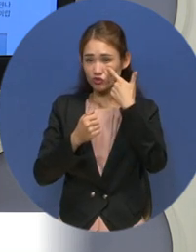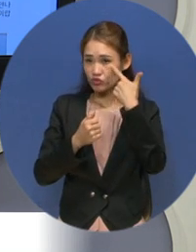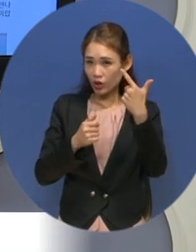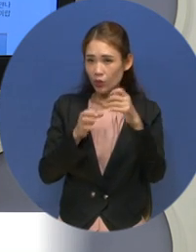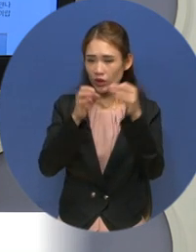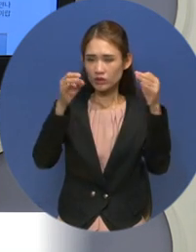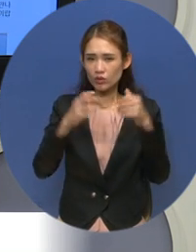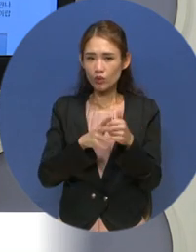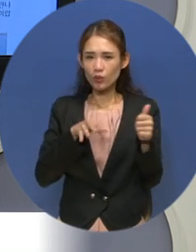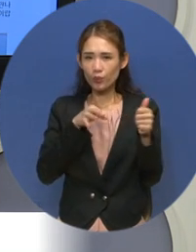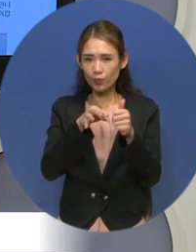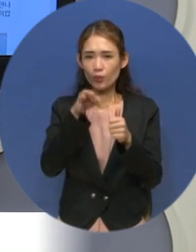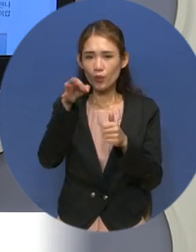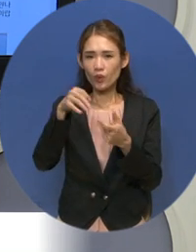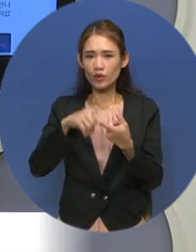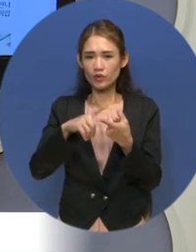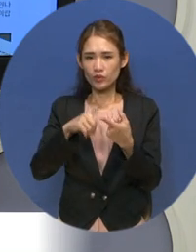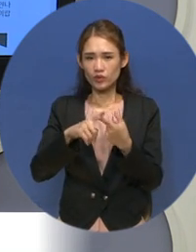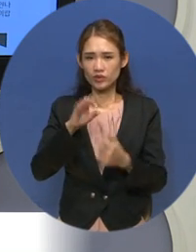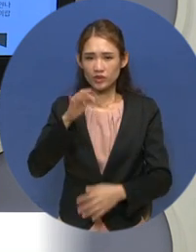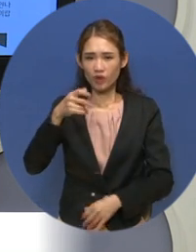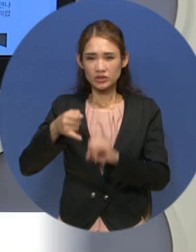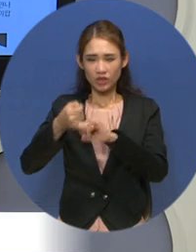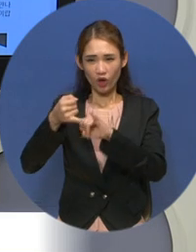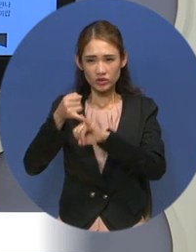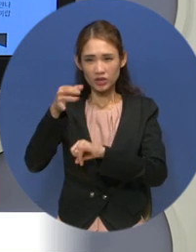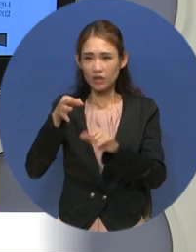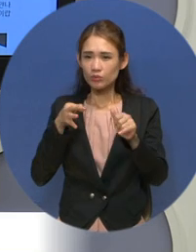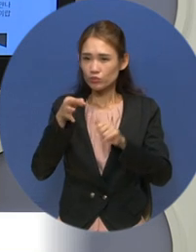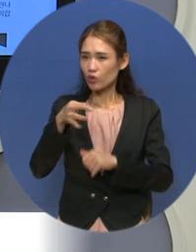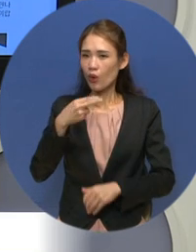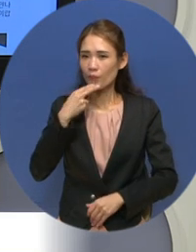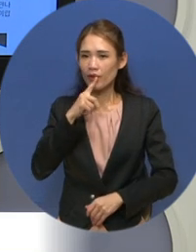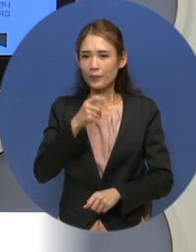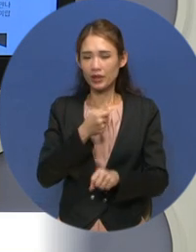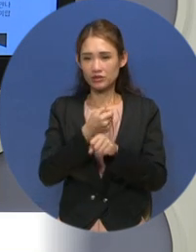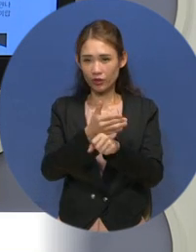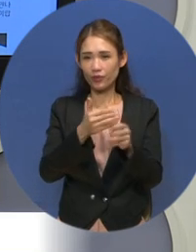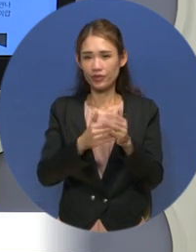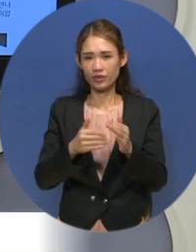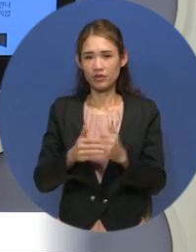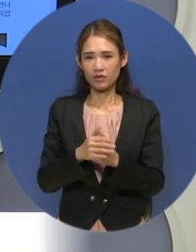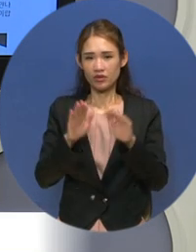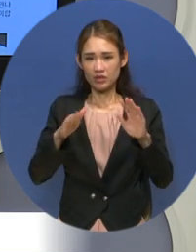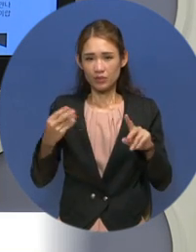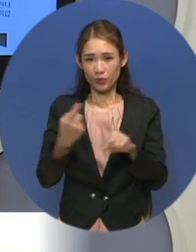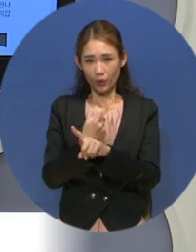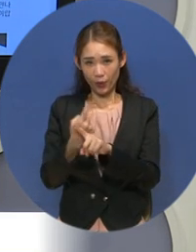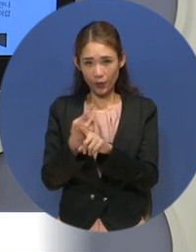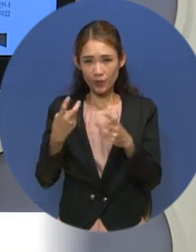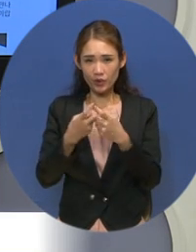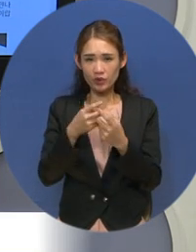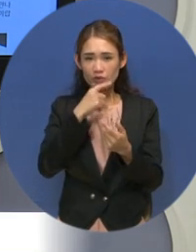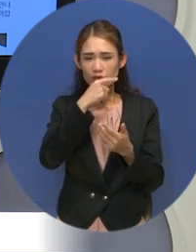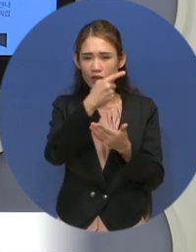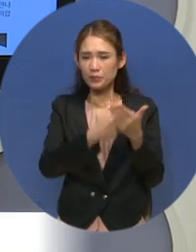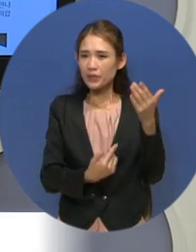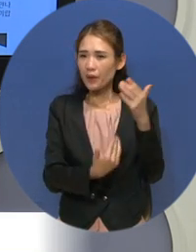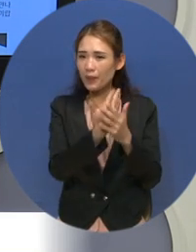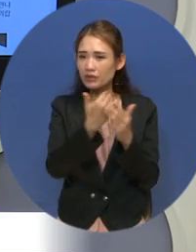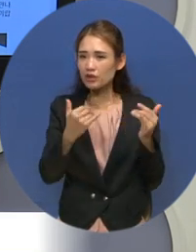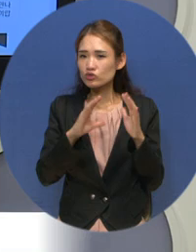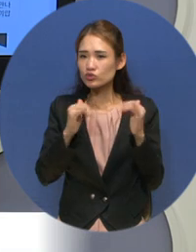연금보험료 에 대해서는 연체금을 부과하지 않을 예정인데요 이번 조치는 의 수애가 발생한 주민들의